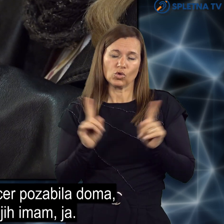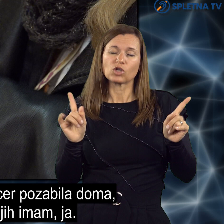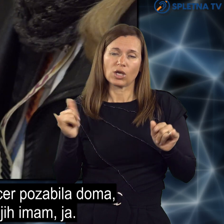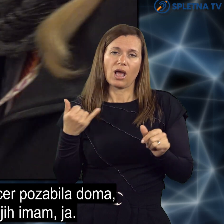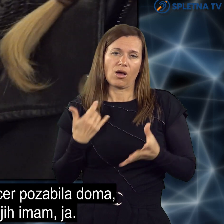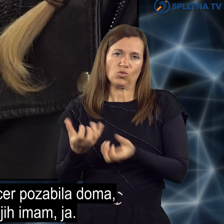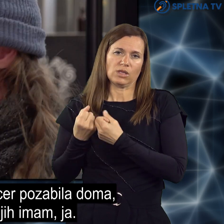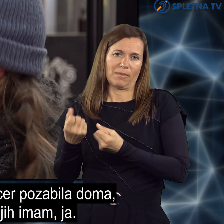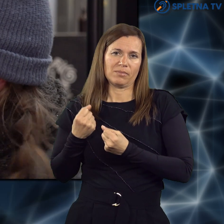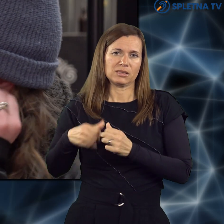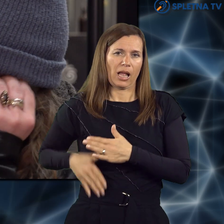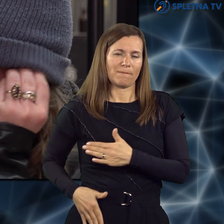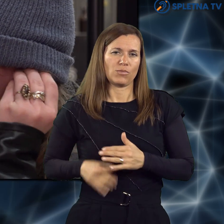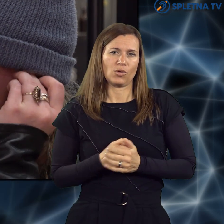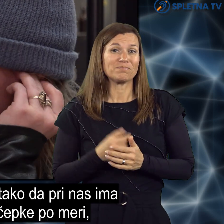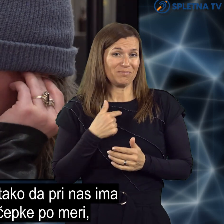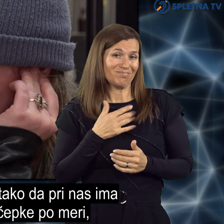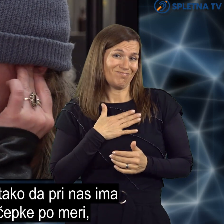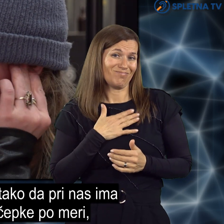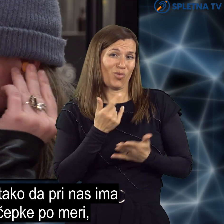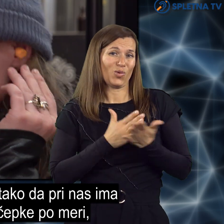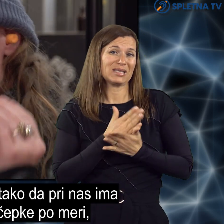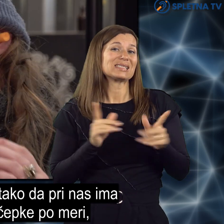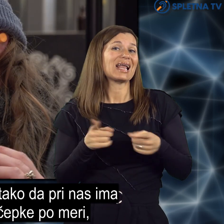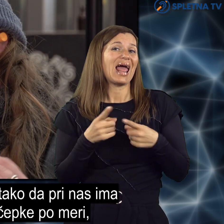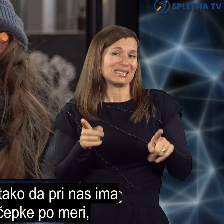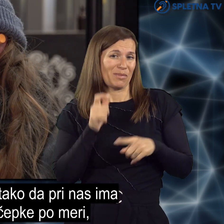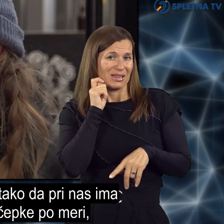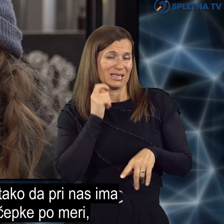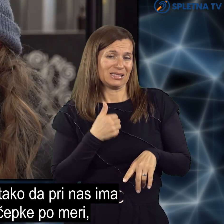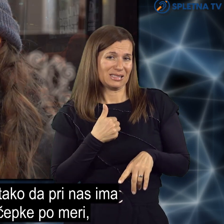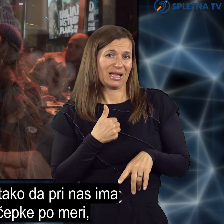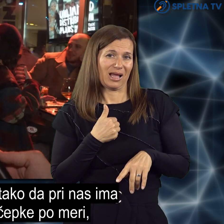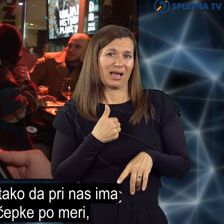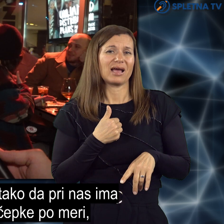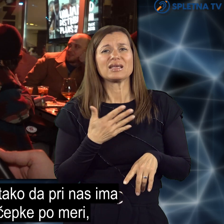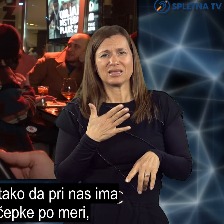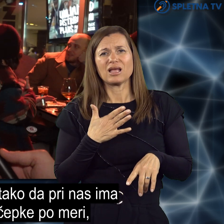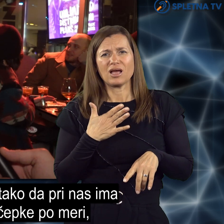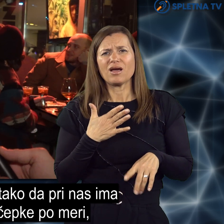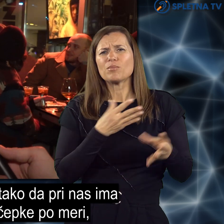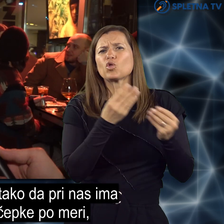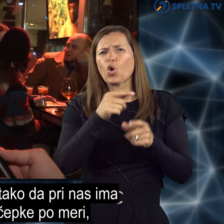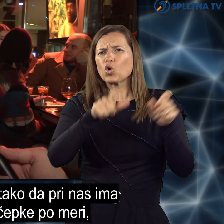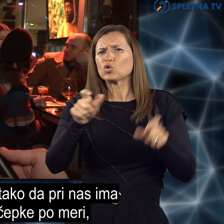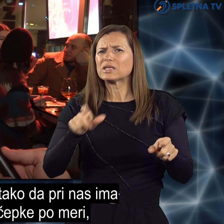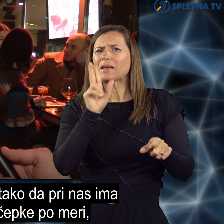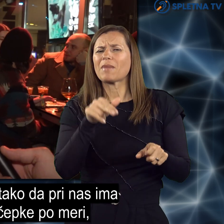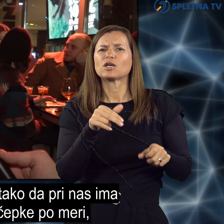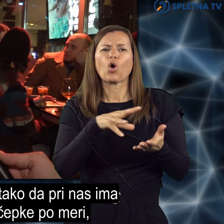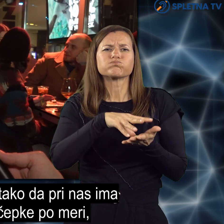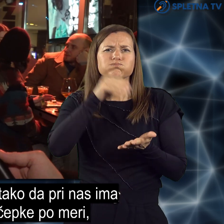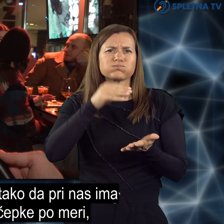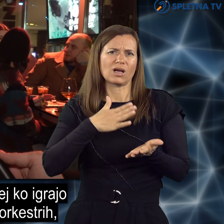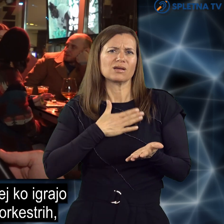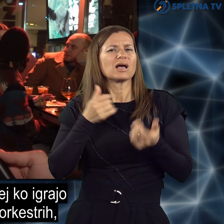ampak ja, jih imam, ja. Ja, jaz sem glasbenica, tako da pri nas imajo dosti ljudi te custom čepke, še posebej,